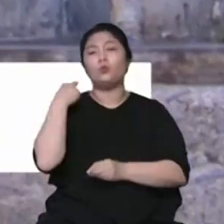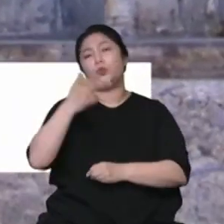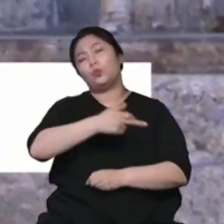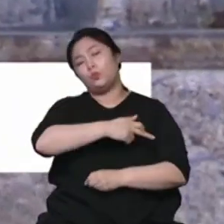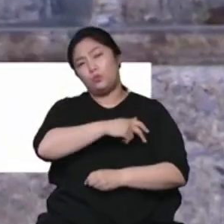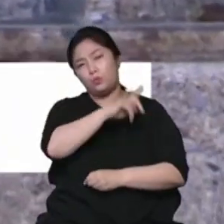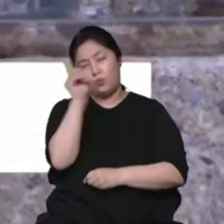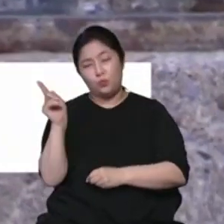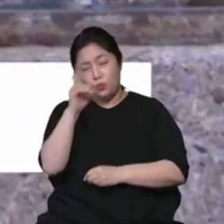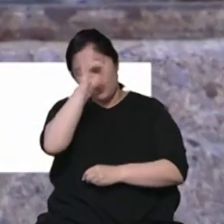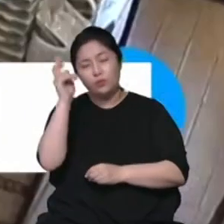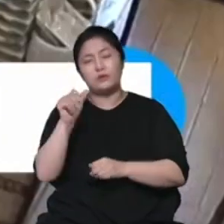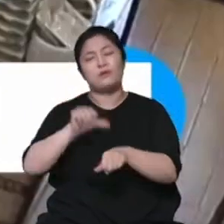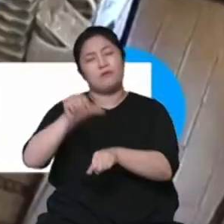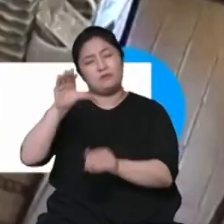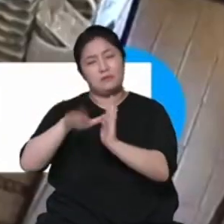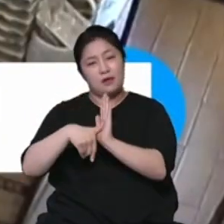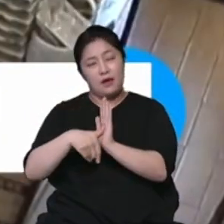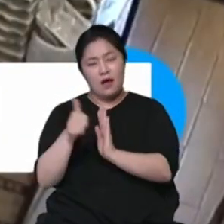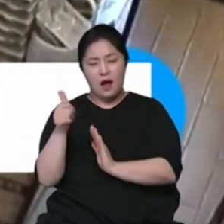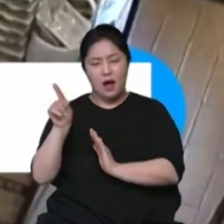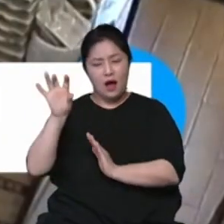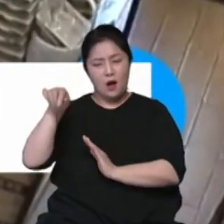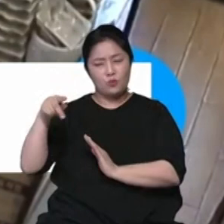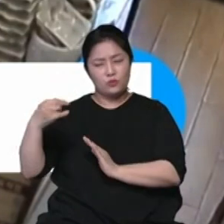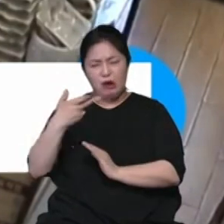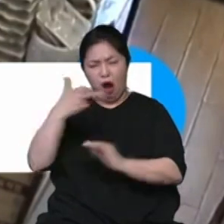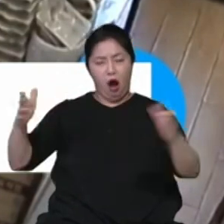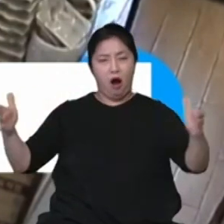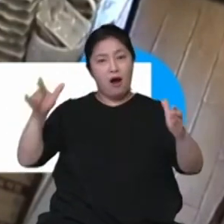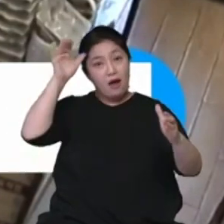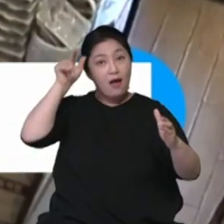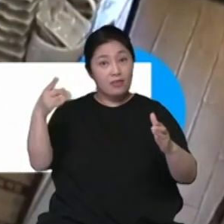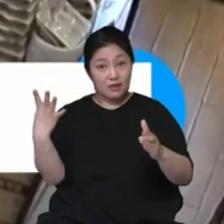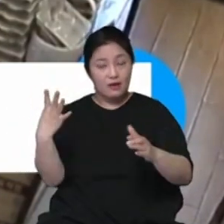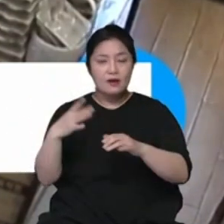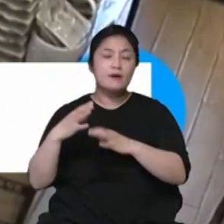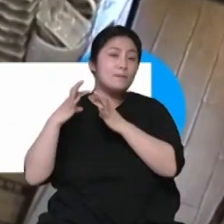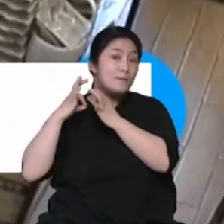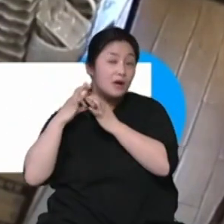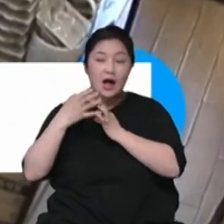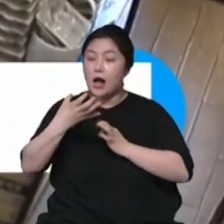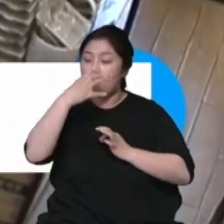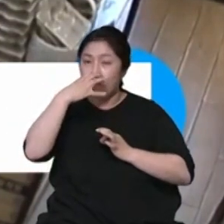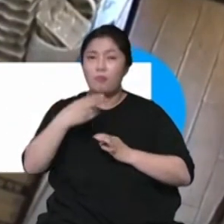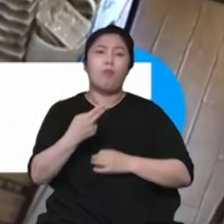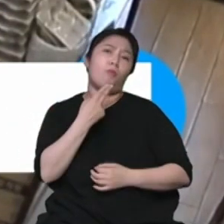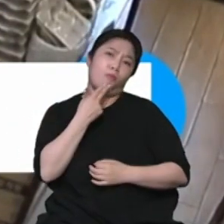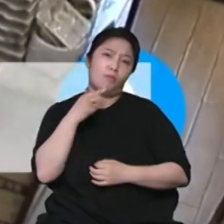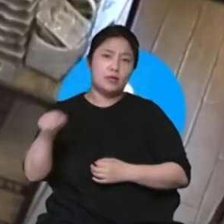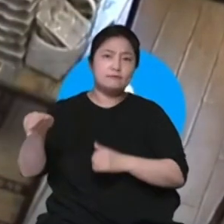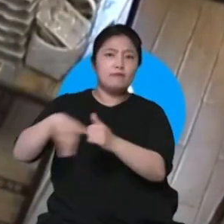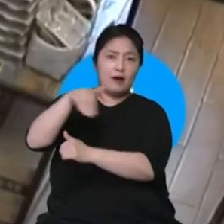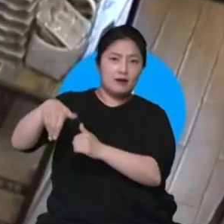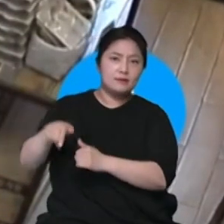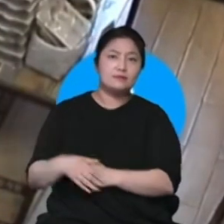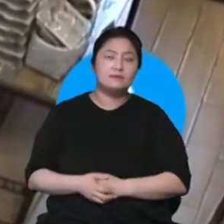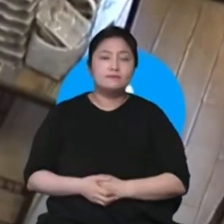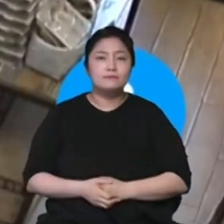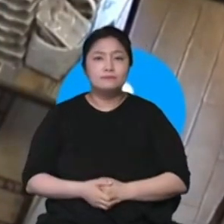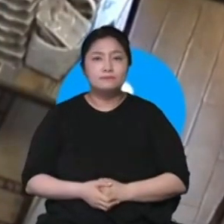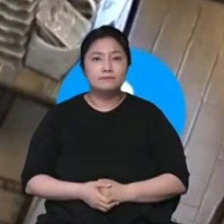어제 오후 5시쯤. 하운드로 추정되는 중형견 4마리는 목줄과 입마개를 착용하지 않은